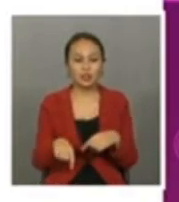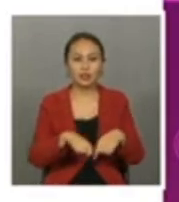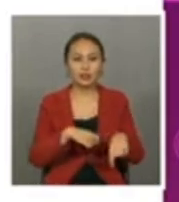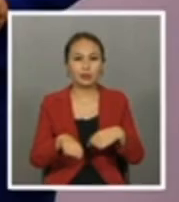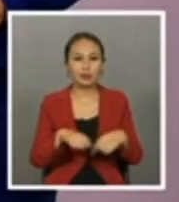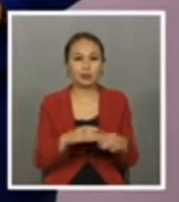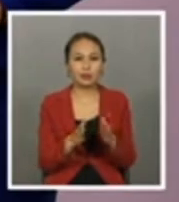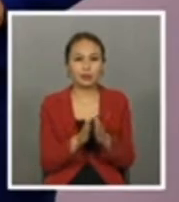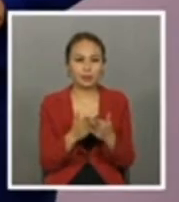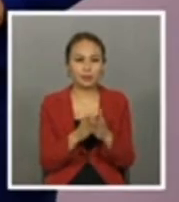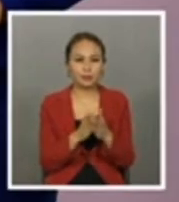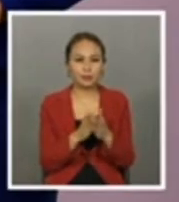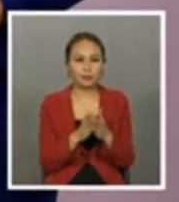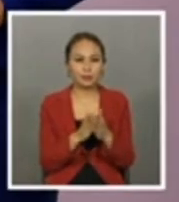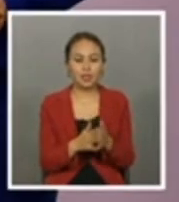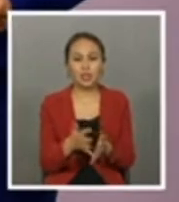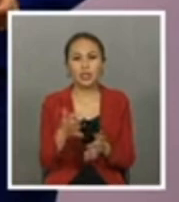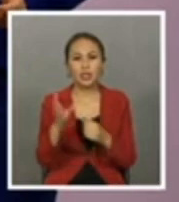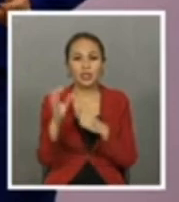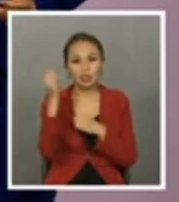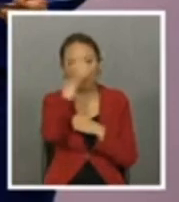кітап, жыл соңы,